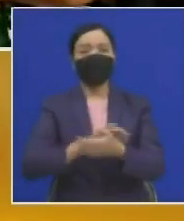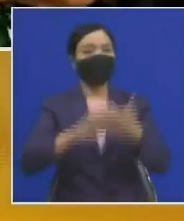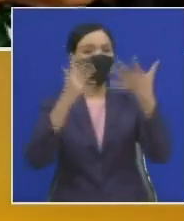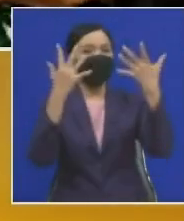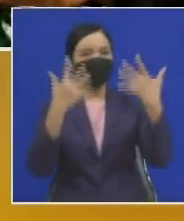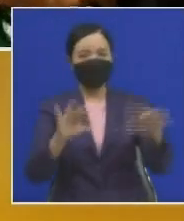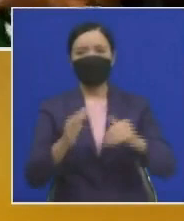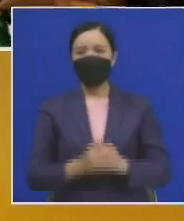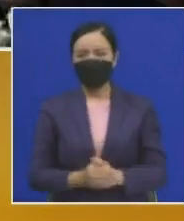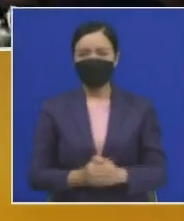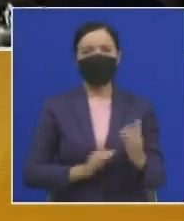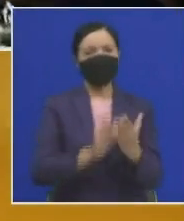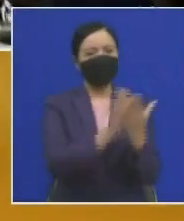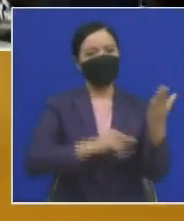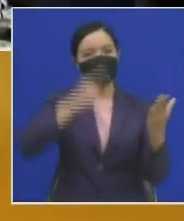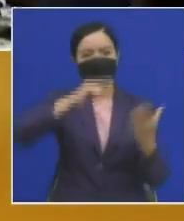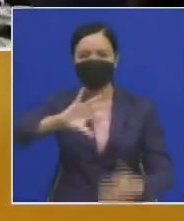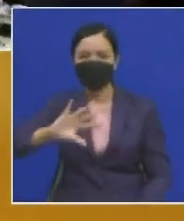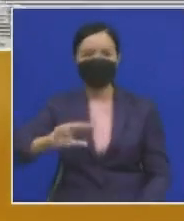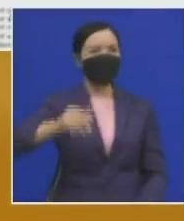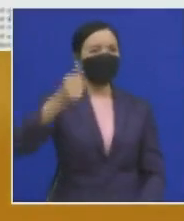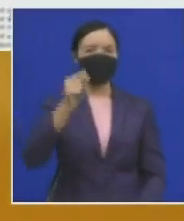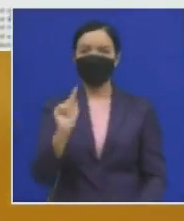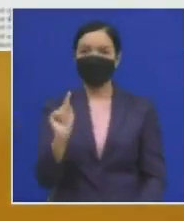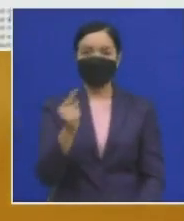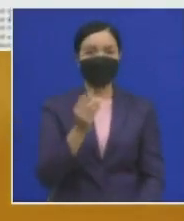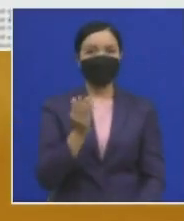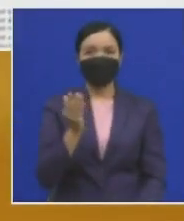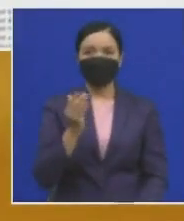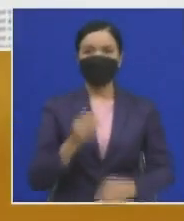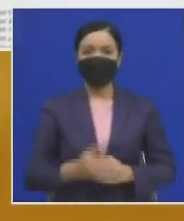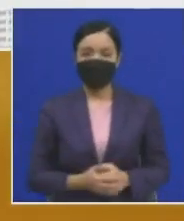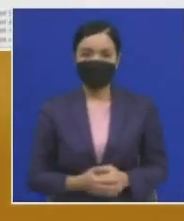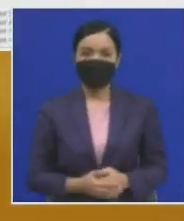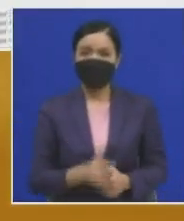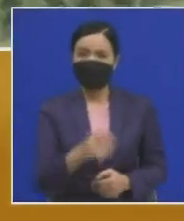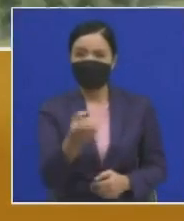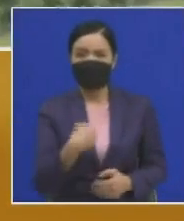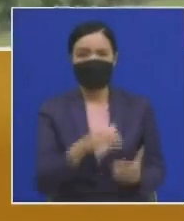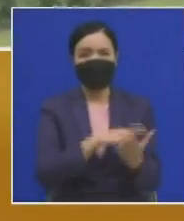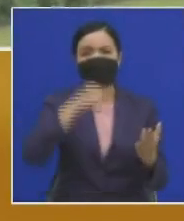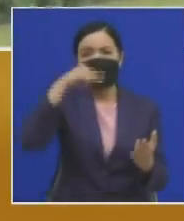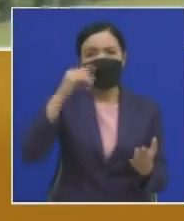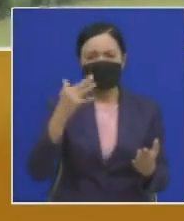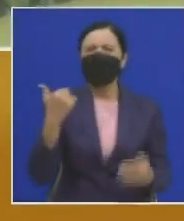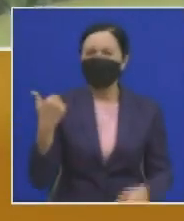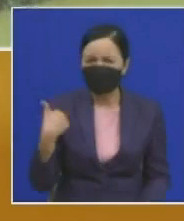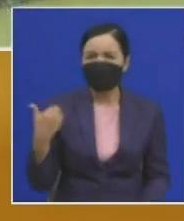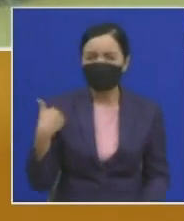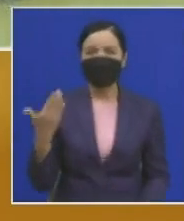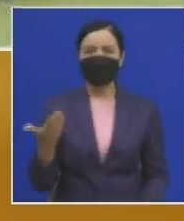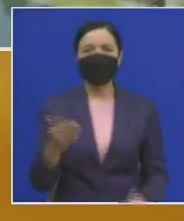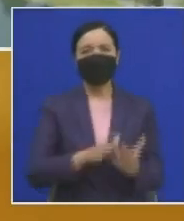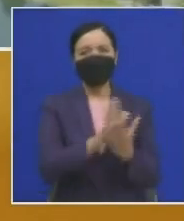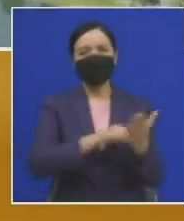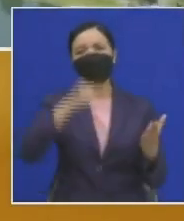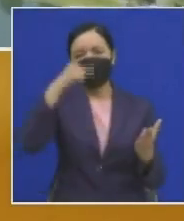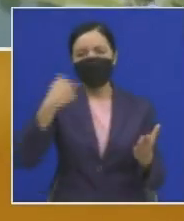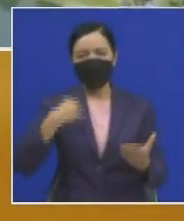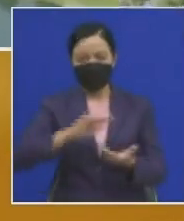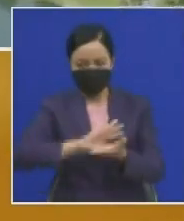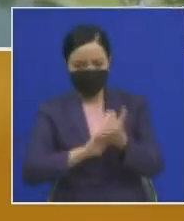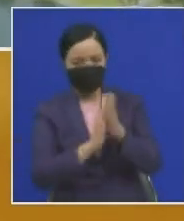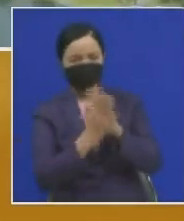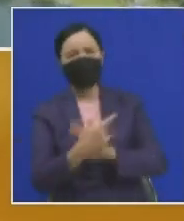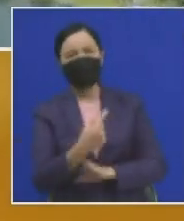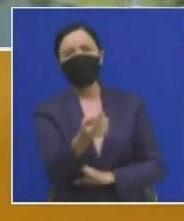จะพิกโชมประเทศไทยอย่ส้เชิงที่เขาบไมมีอะไรเกิดขเลยในเมองไยไปถึงหมดเลยนะประเทศไยไม่มอะไรเปลยแป้ง